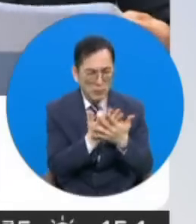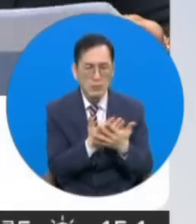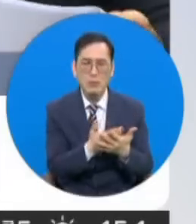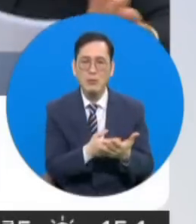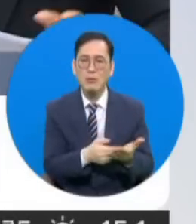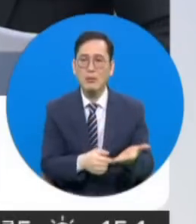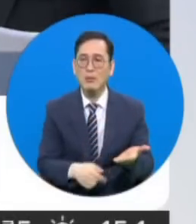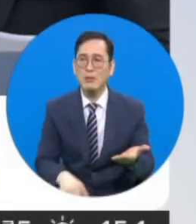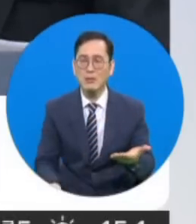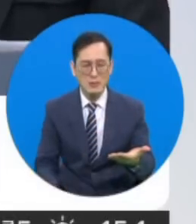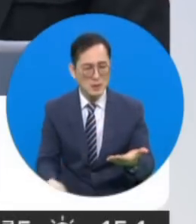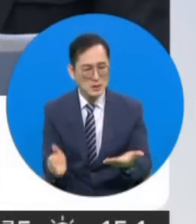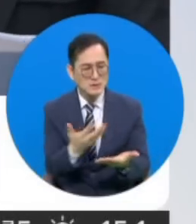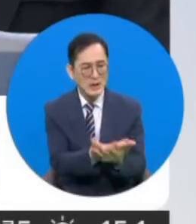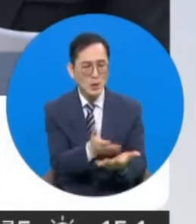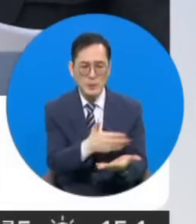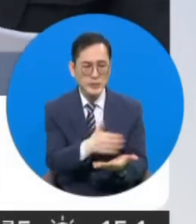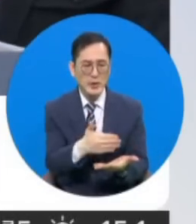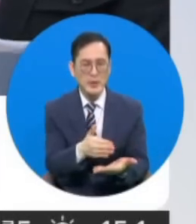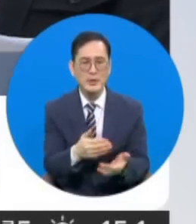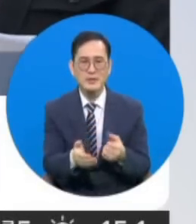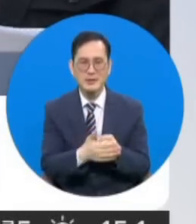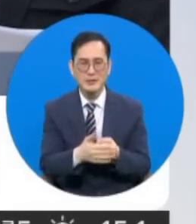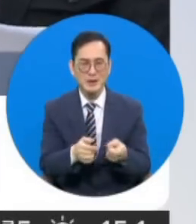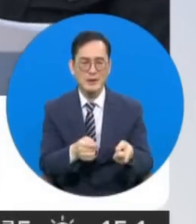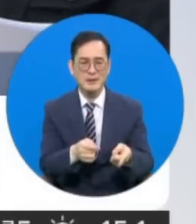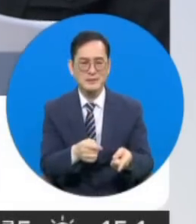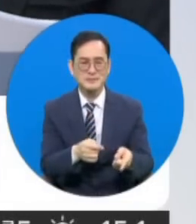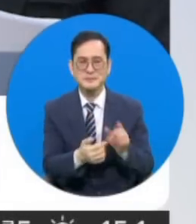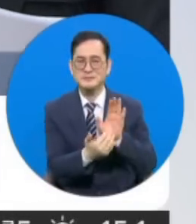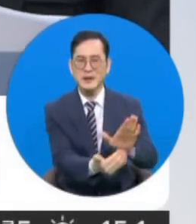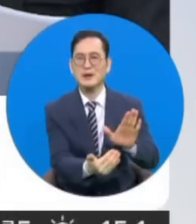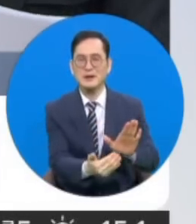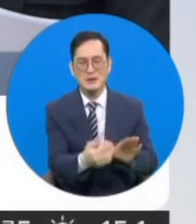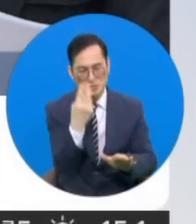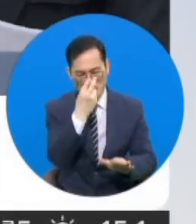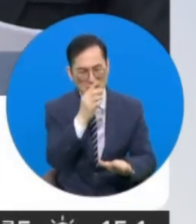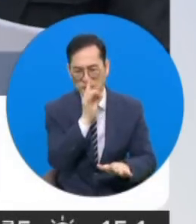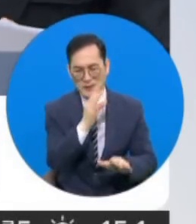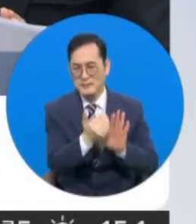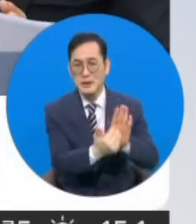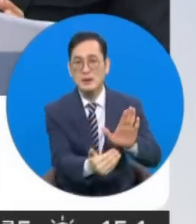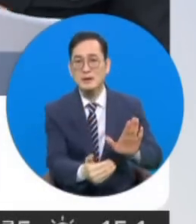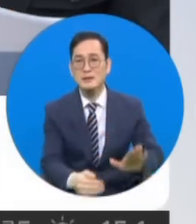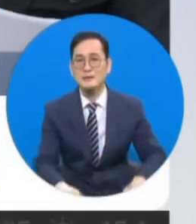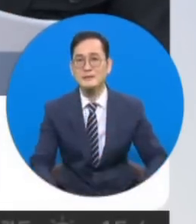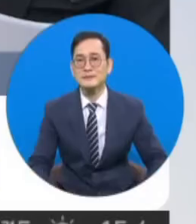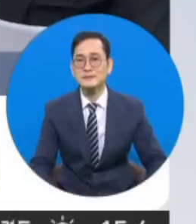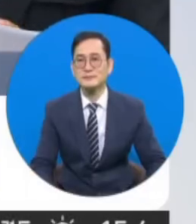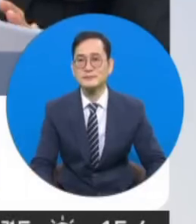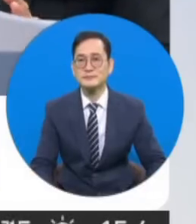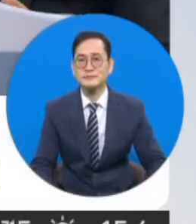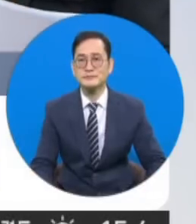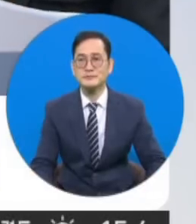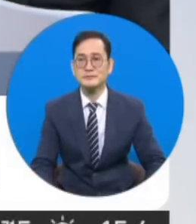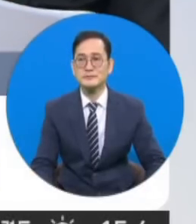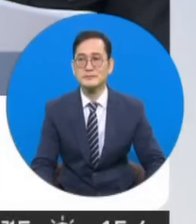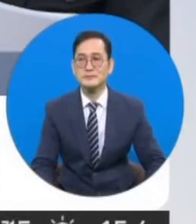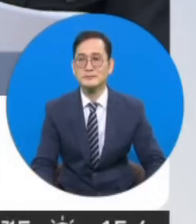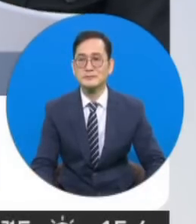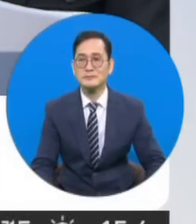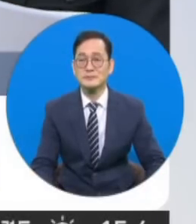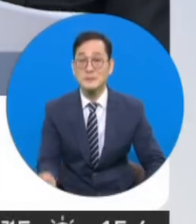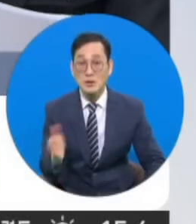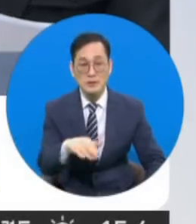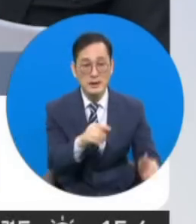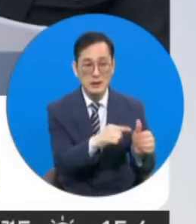소명제로 확보되어 있지 않으니까 영철이 기각한 걸로 보여요 그런데 오히려 김남국 의원의 저러한